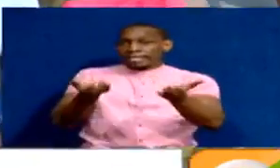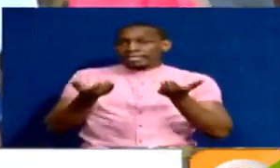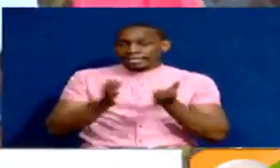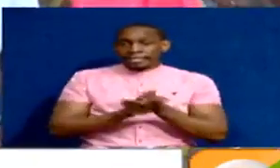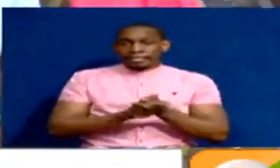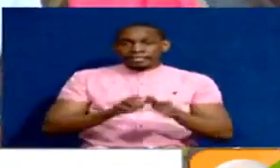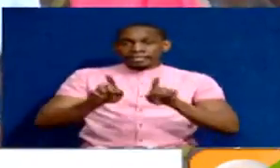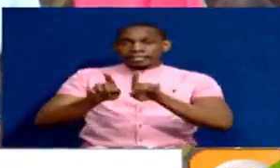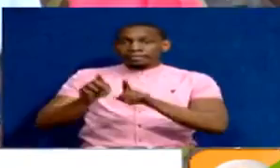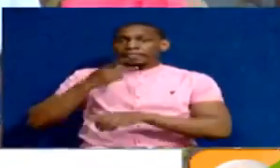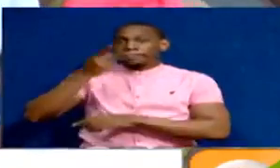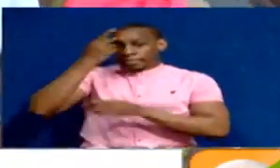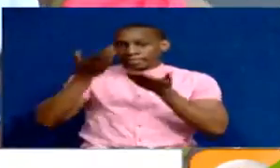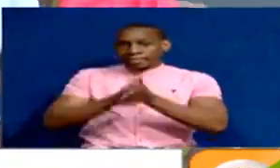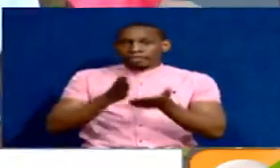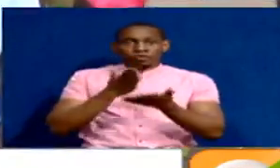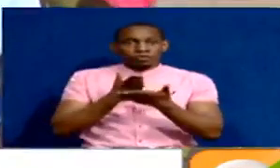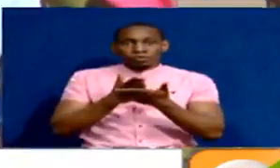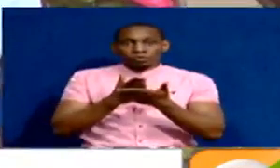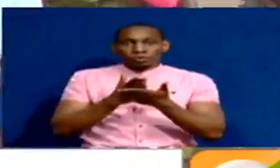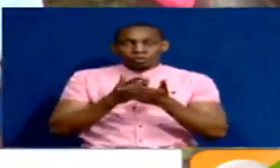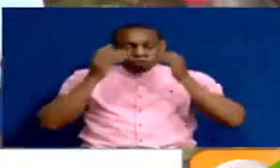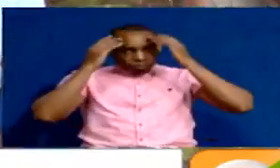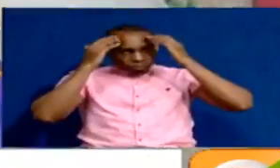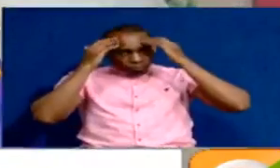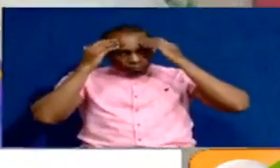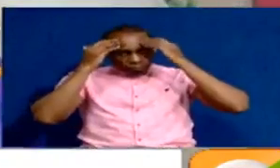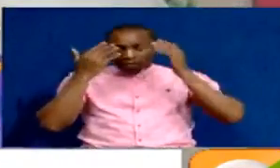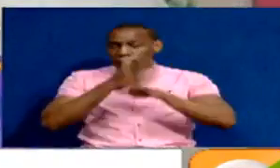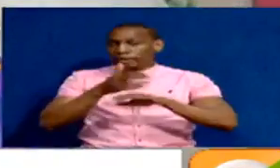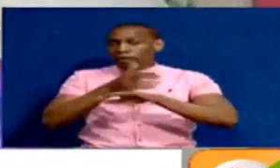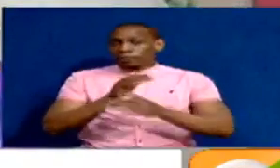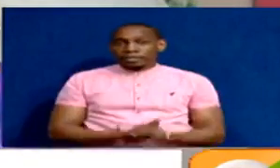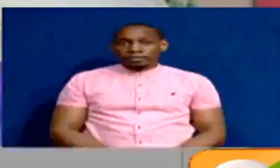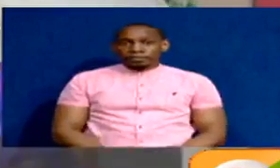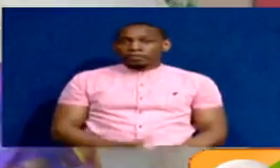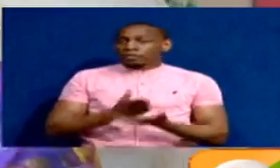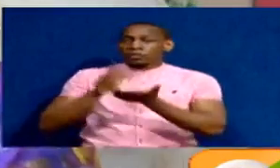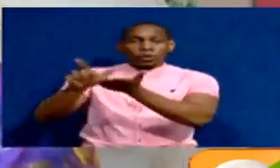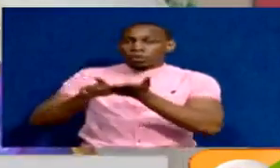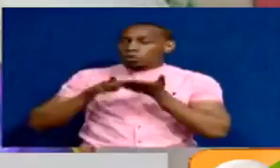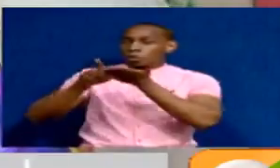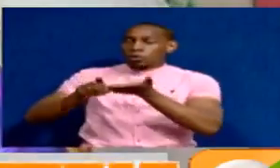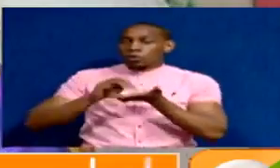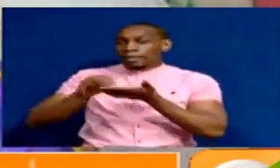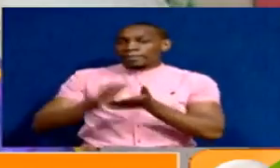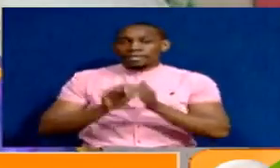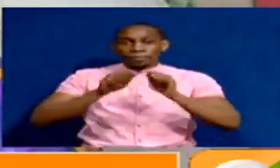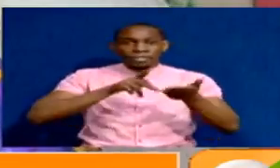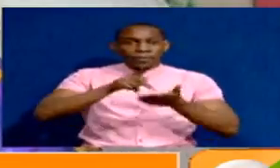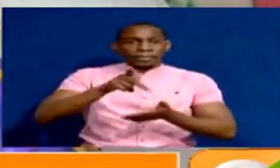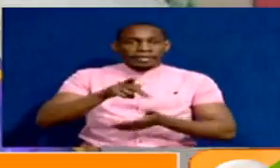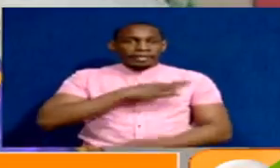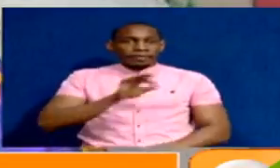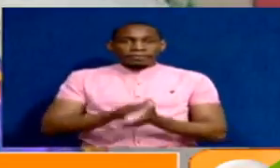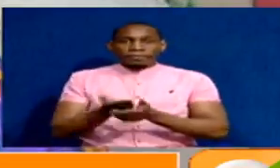hitajika, huku wazazi sasa wakisalia kujikuna wafikie hapo. So we are fullized on our M-Pesas to pay the uniform, then